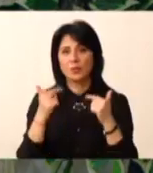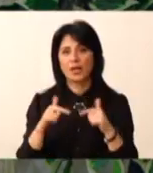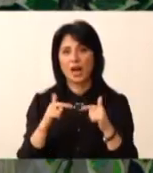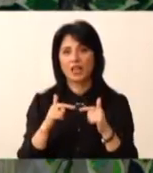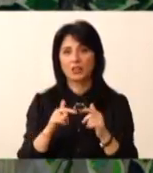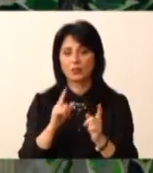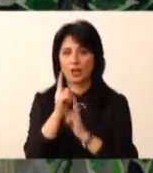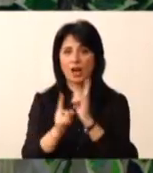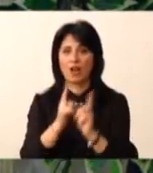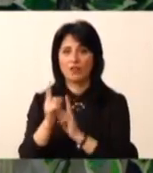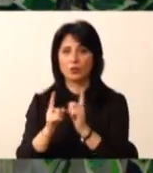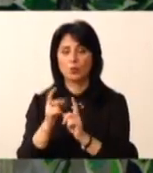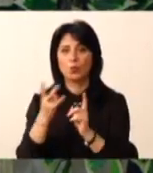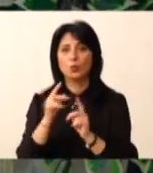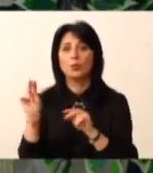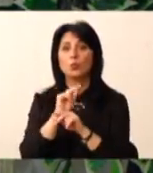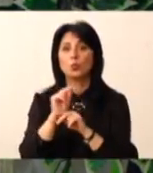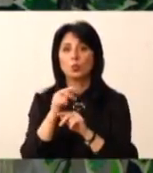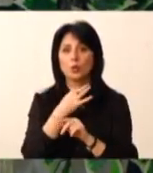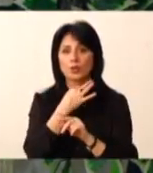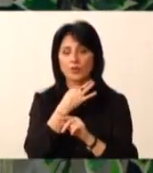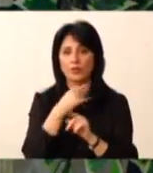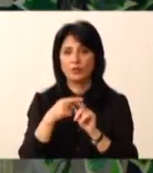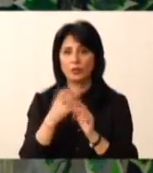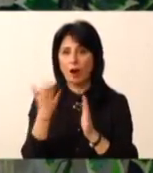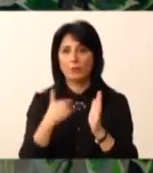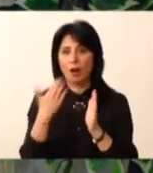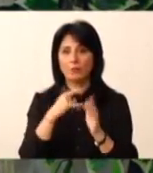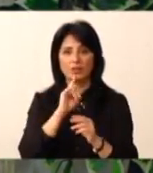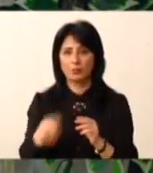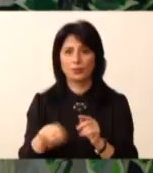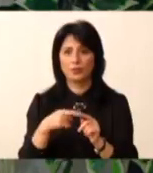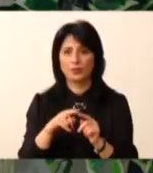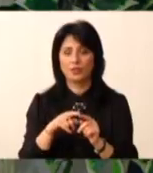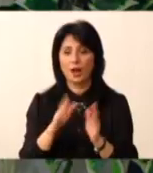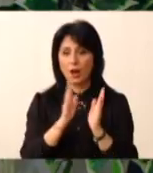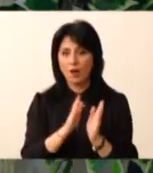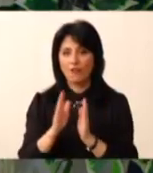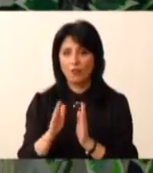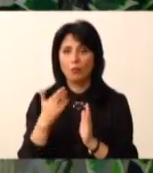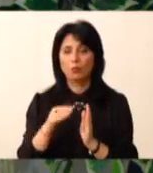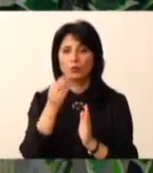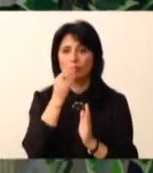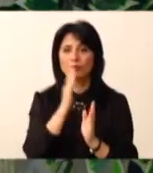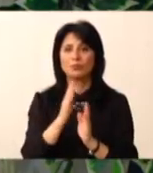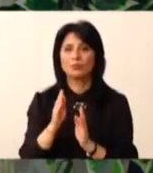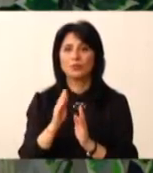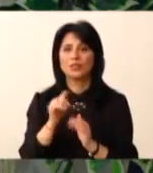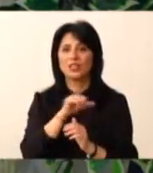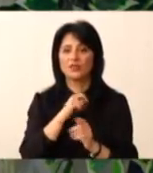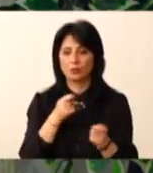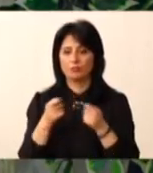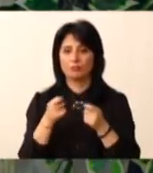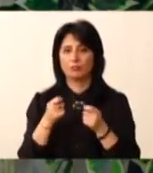პრაქტიკულად გავასწორეთ ის ხარვეზი, რომელიც მთქავდა ამდენ საკვებს და უკვე მოწესრიგებულ ფონზე უკვე